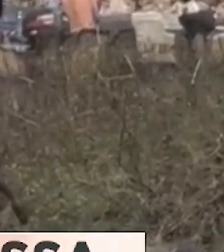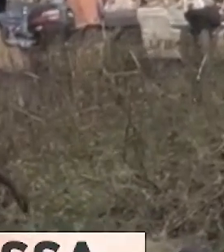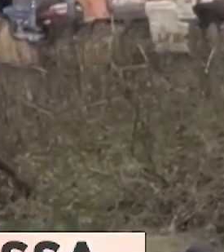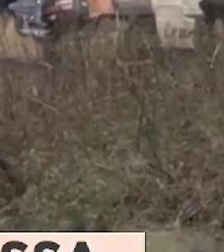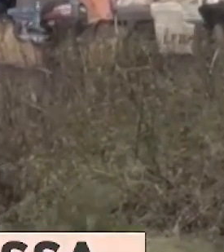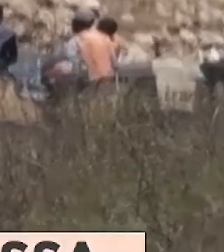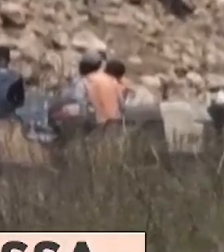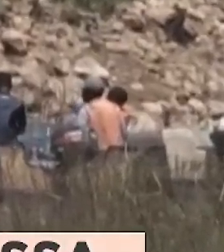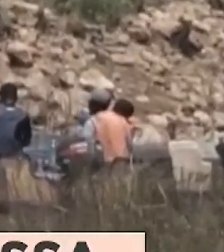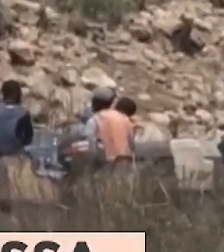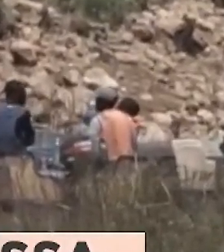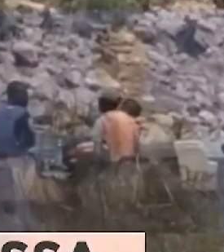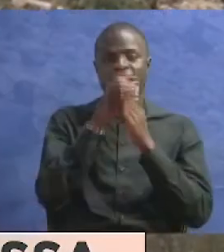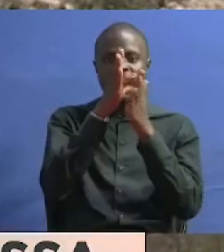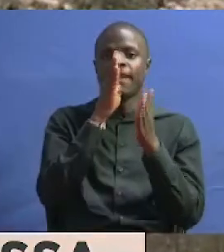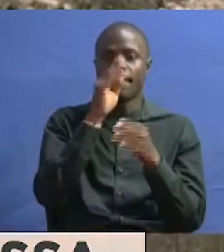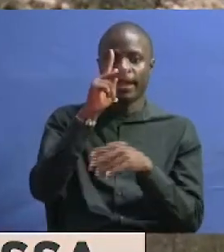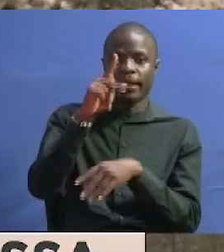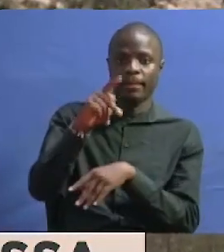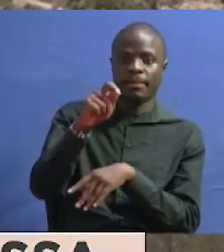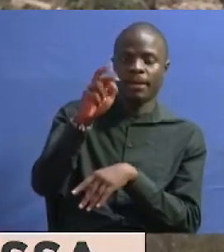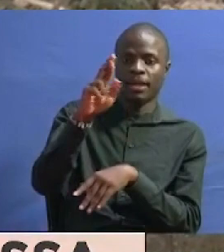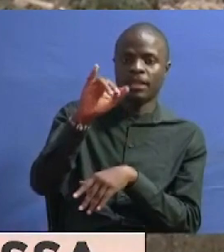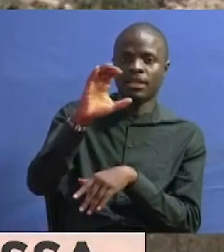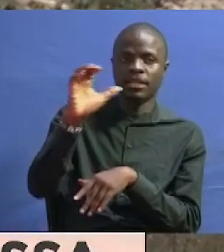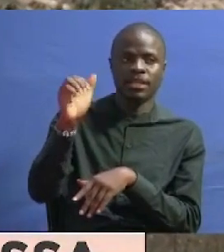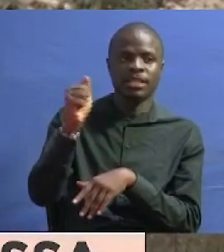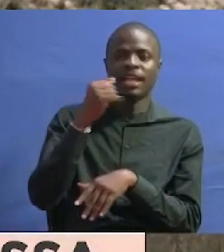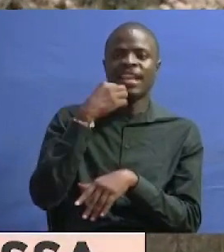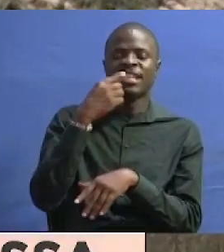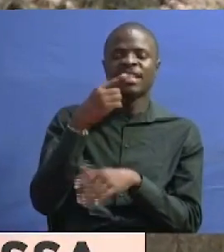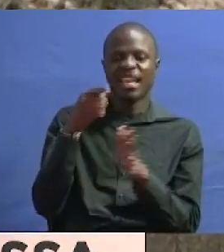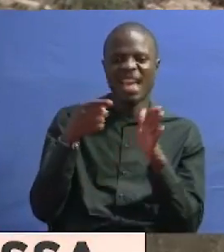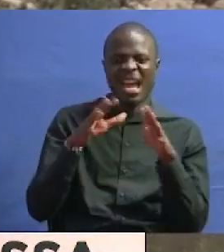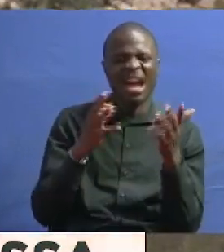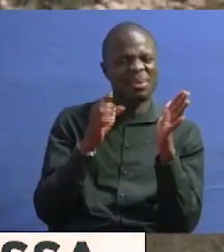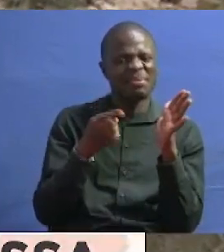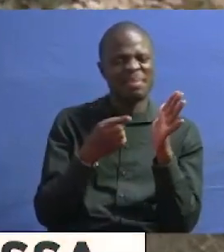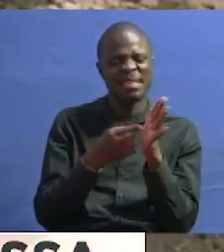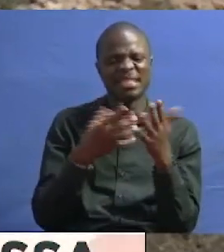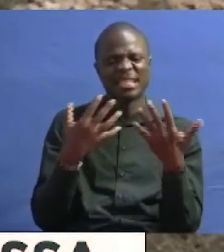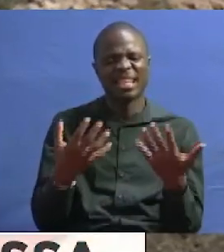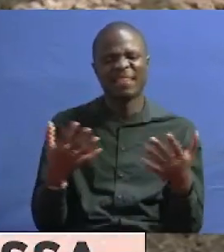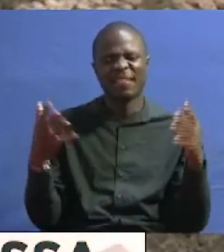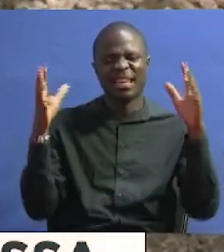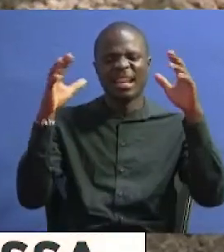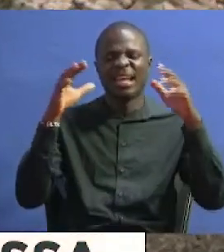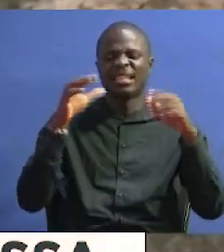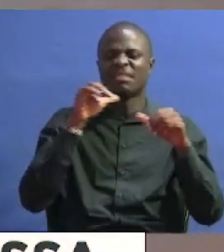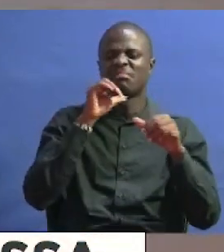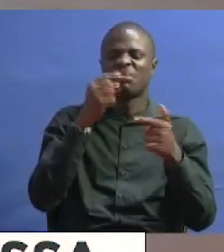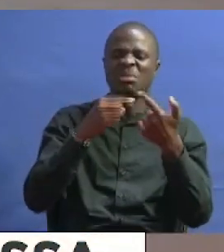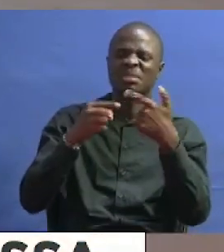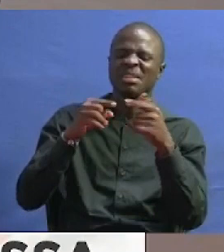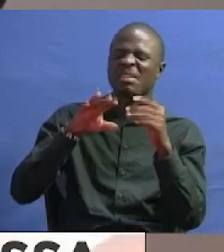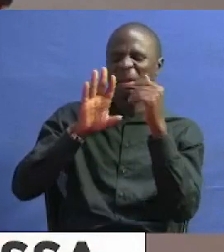Wafanyabiashara huko Garissa wakiongozwa na Patricia Ithanzu wanasimulia namna mafuriko hayajazaa matunda mengine mbali